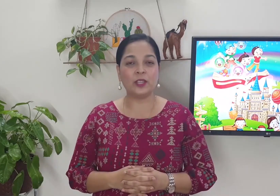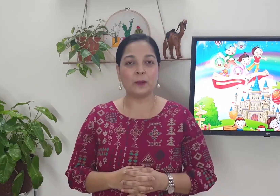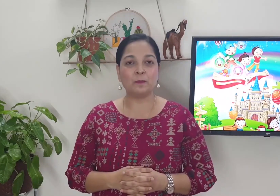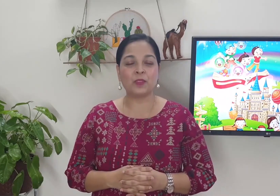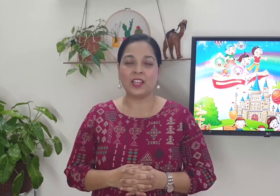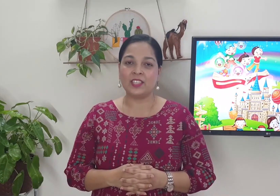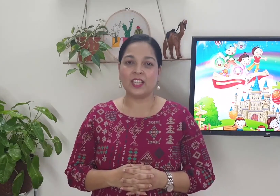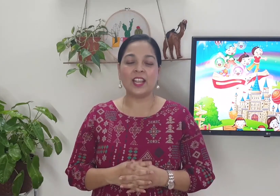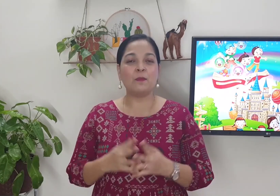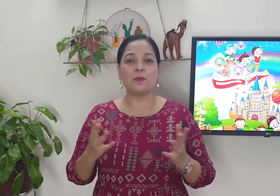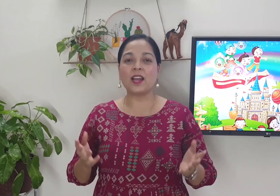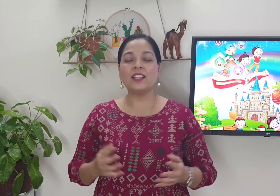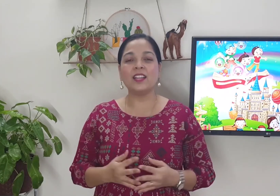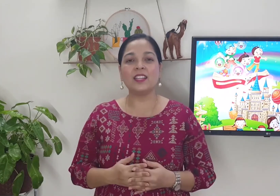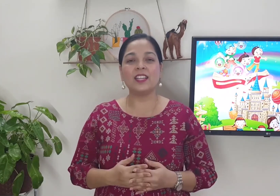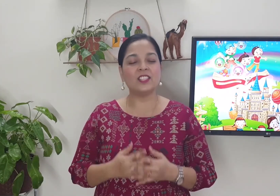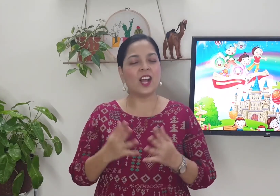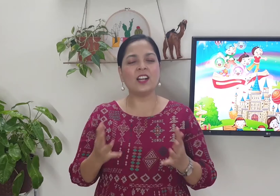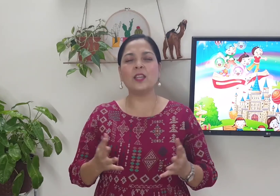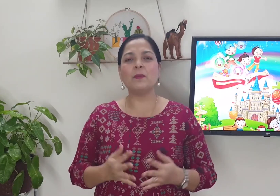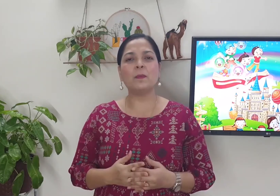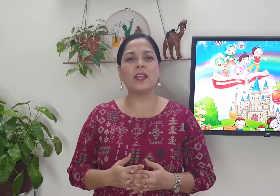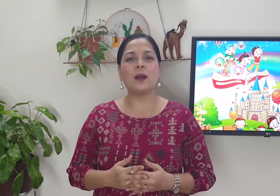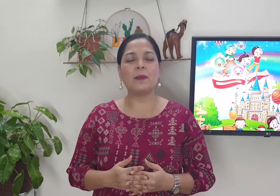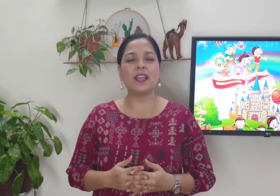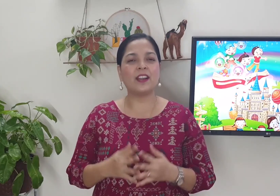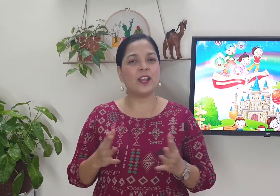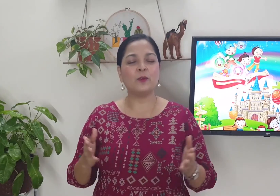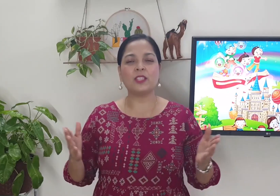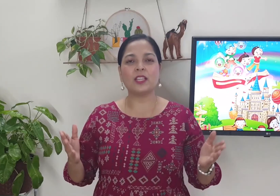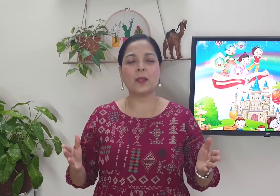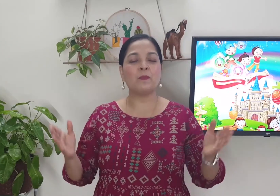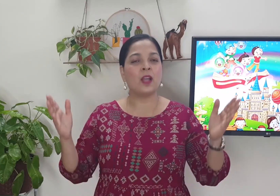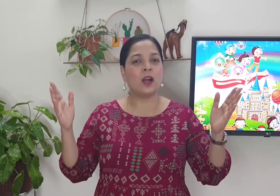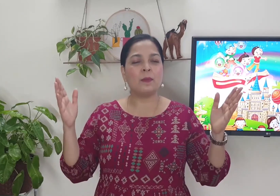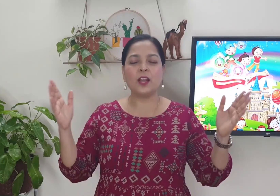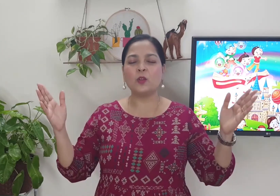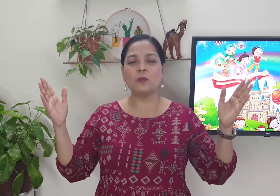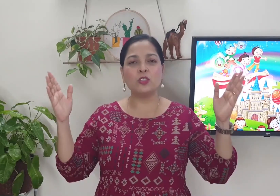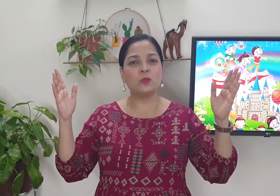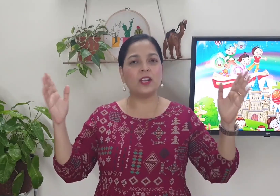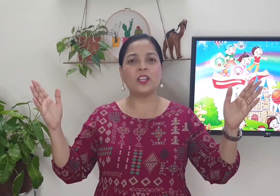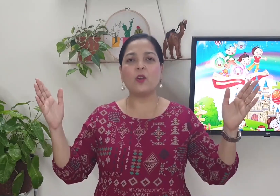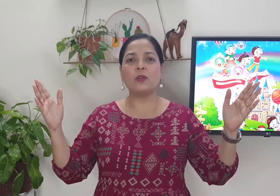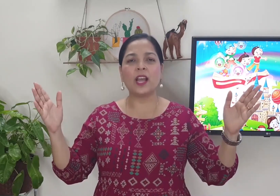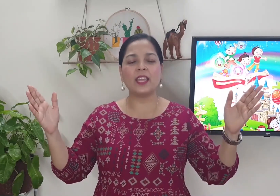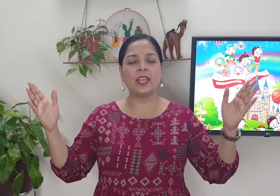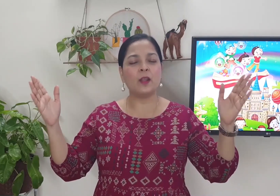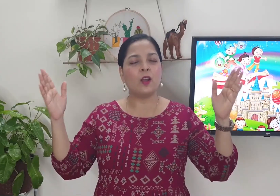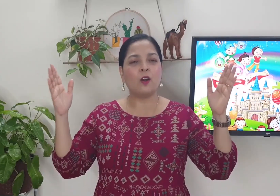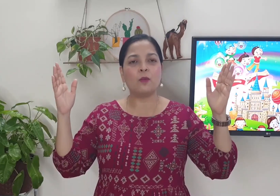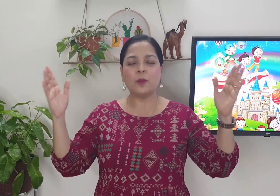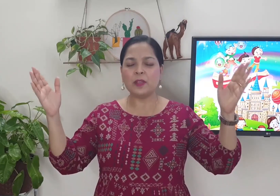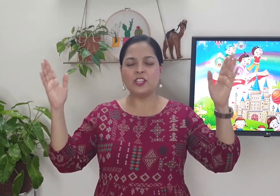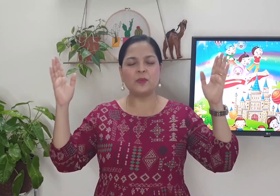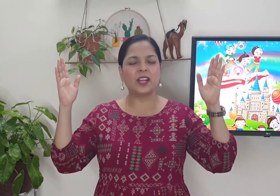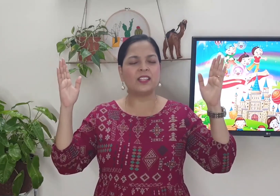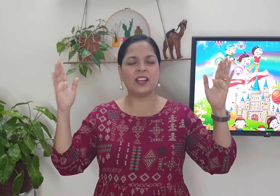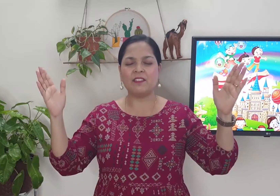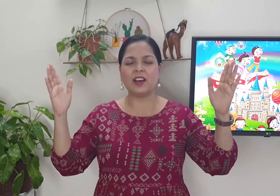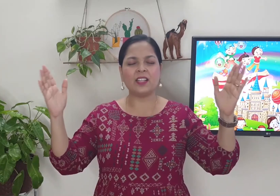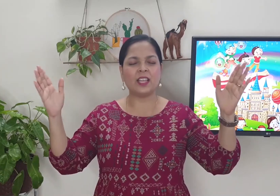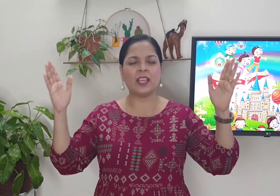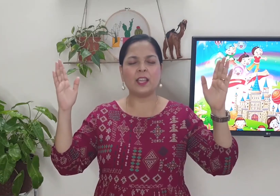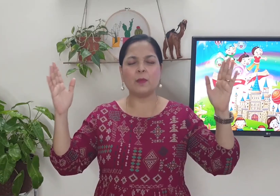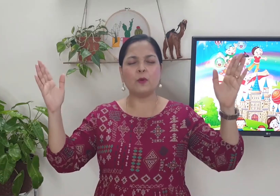हालेलुया. चला आपण प्रार्थना करूया. जिथे कुठे तुम्ही आत उभे राहू शकता, आपले हात स्वर्गाकडे उंचू शकता आणि परमेश्वराचा